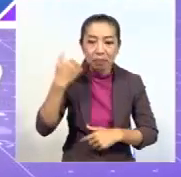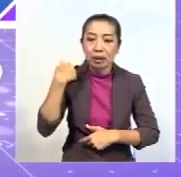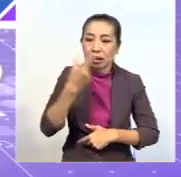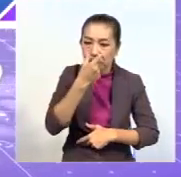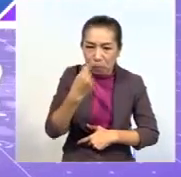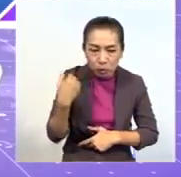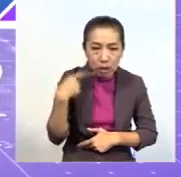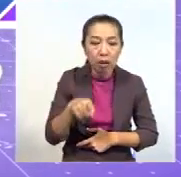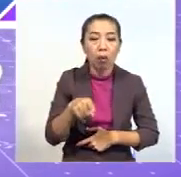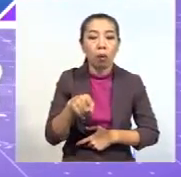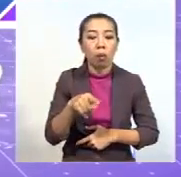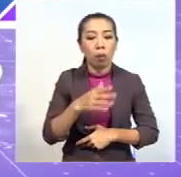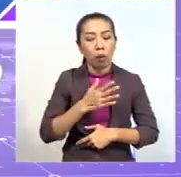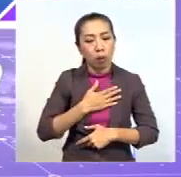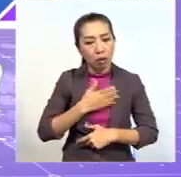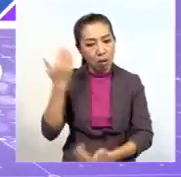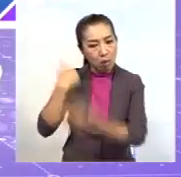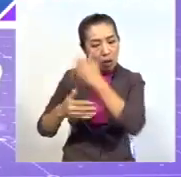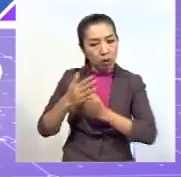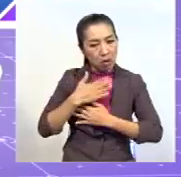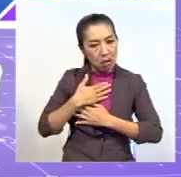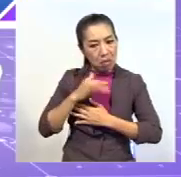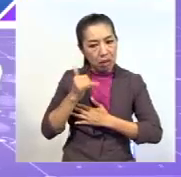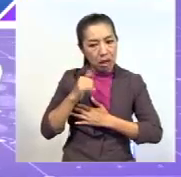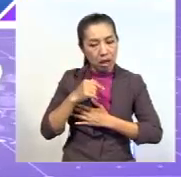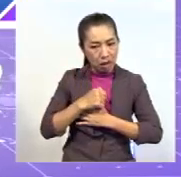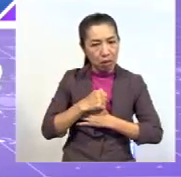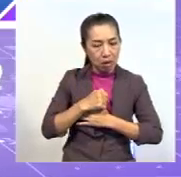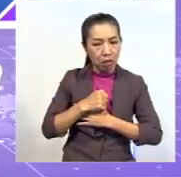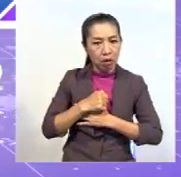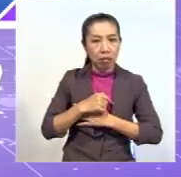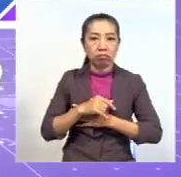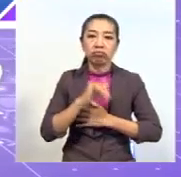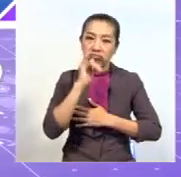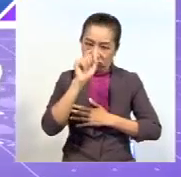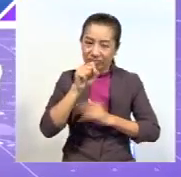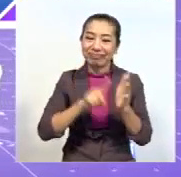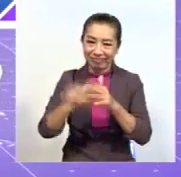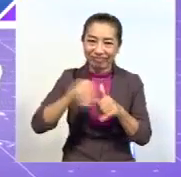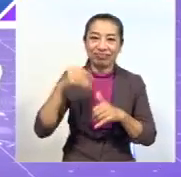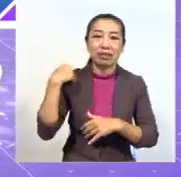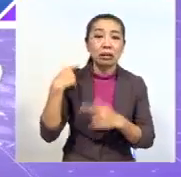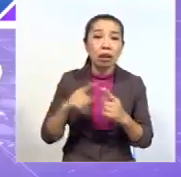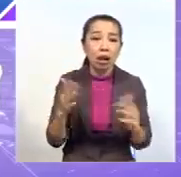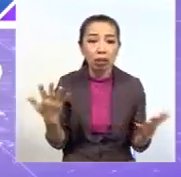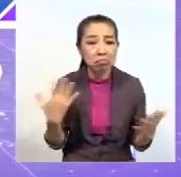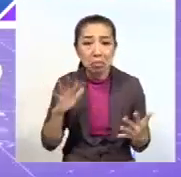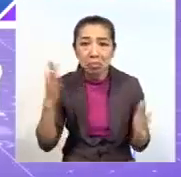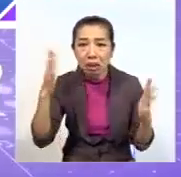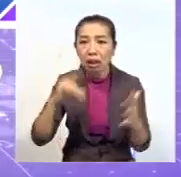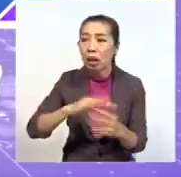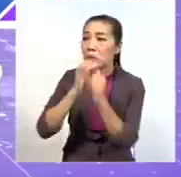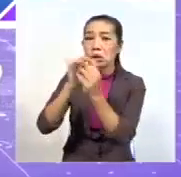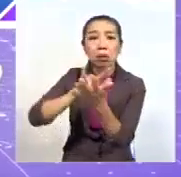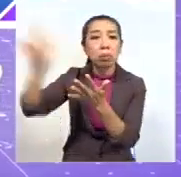นี้เนี่ยนะครับแล้วมีประวัติความเสี่ยงทางด้านนี้ถึงจะมีโอกาสที่จะเป็นโรคนี้แต่ถ้าเราไม่มีประวัติความเสี่ยงเ